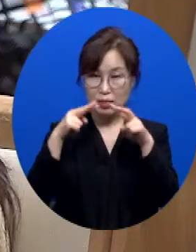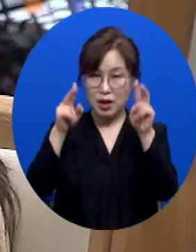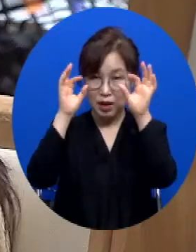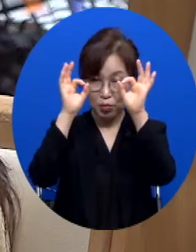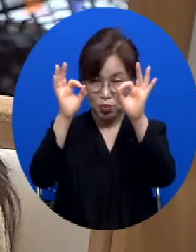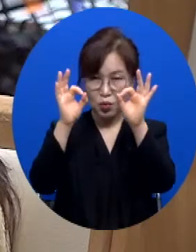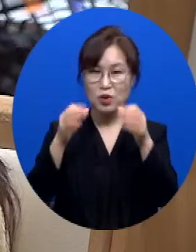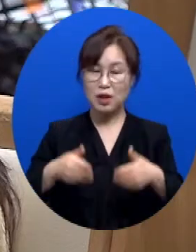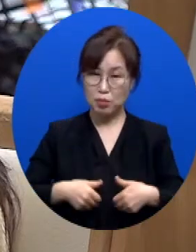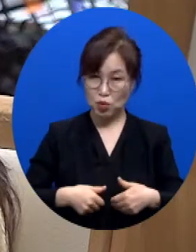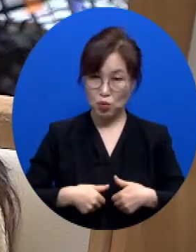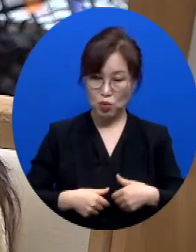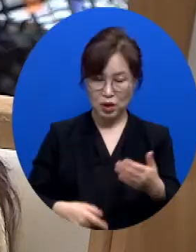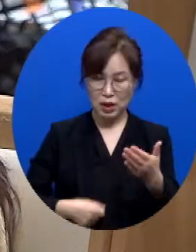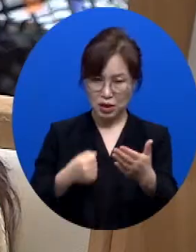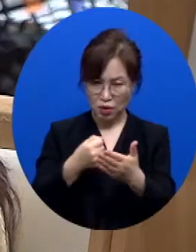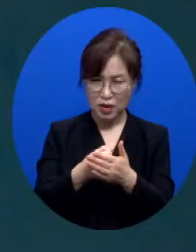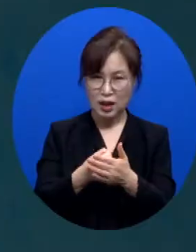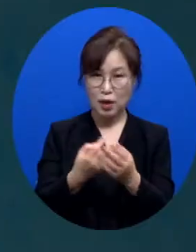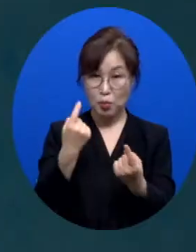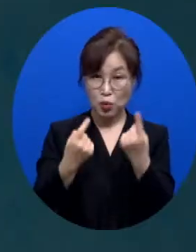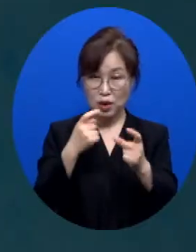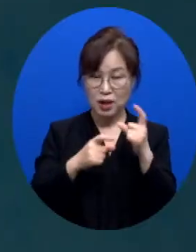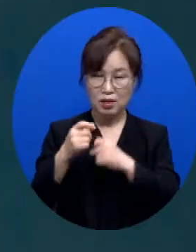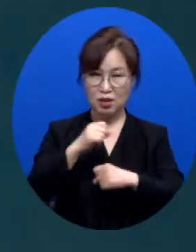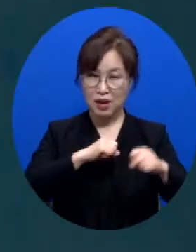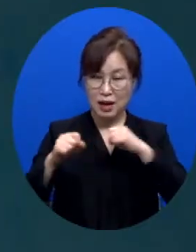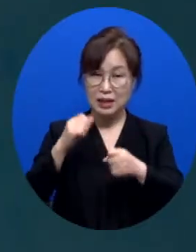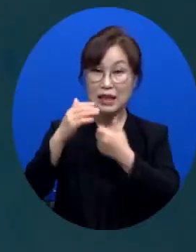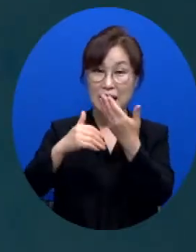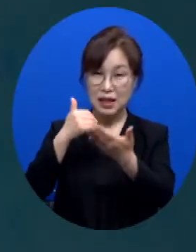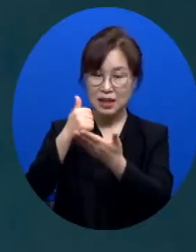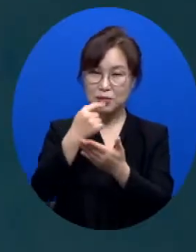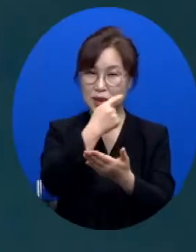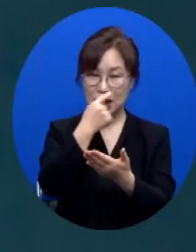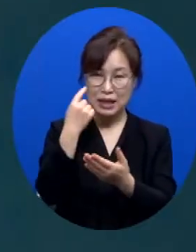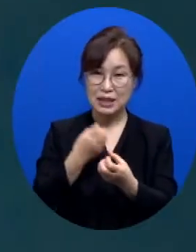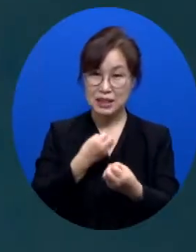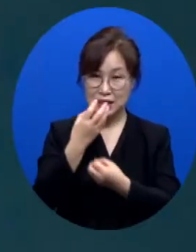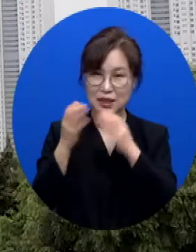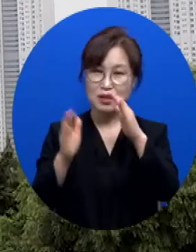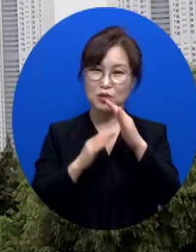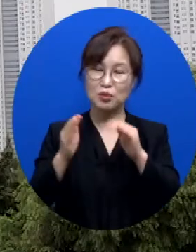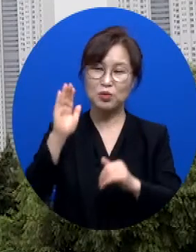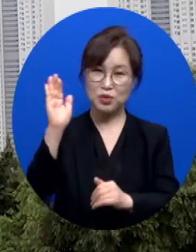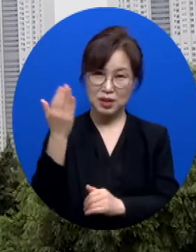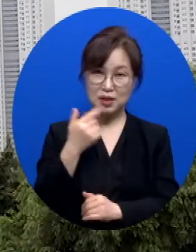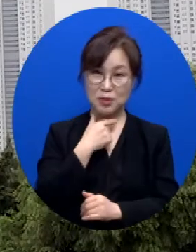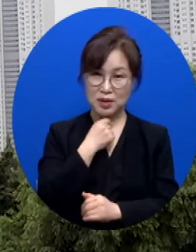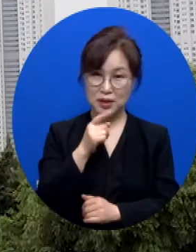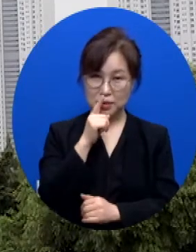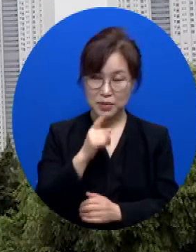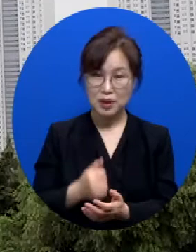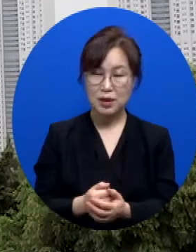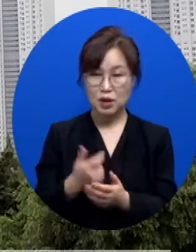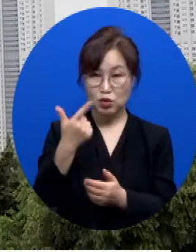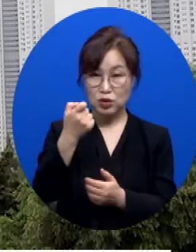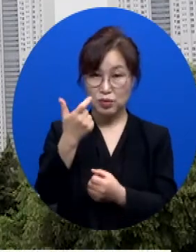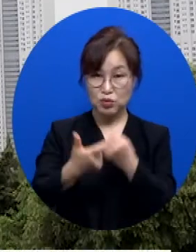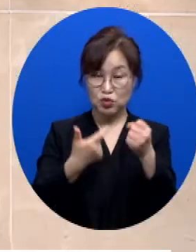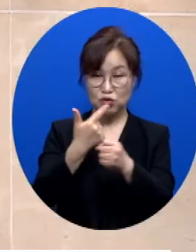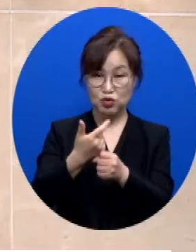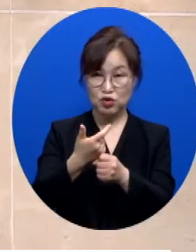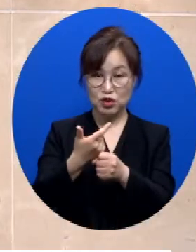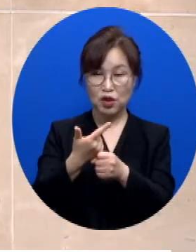고백과 결단보다 크게 역사하시는 하나님을 간증하는 성도들이 되자고 권면했습니다. 창립 66주년을